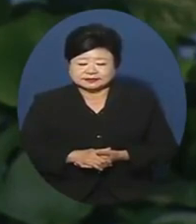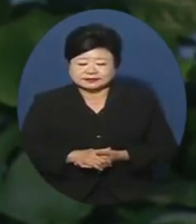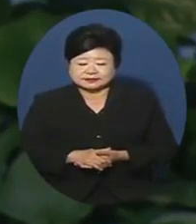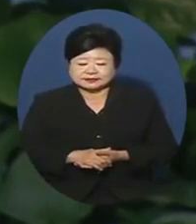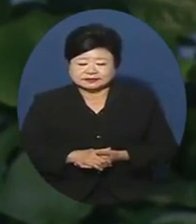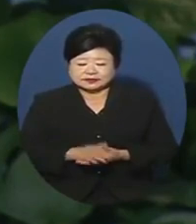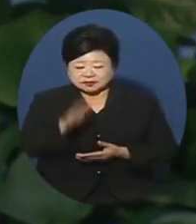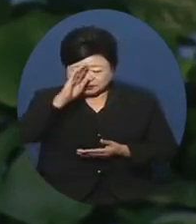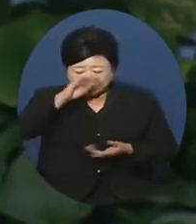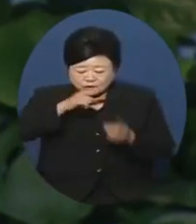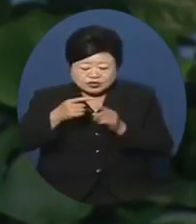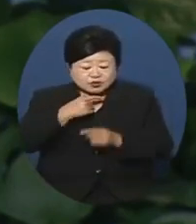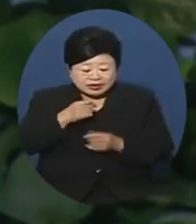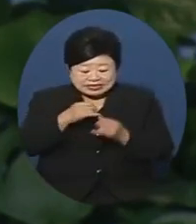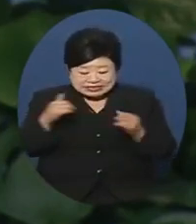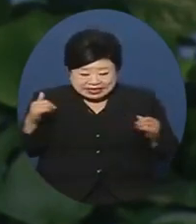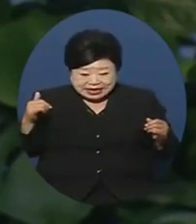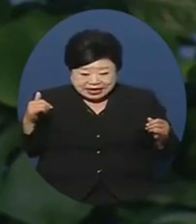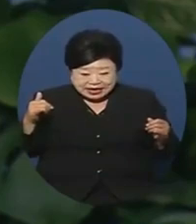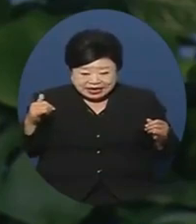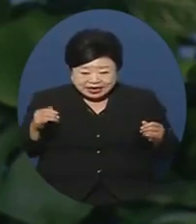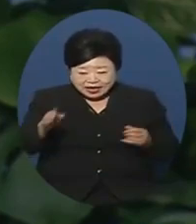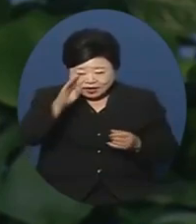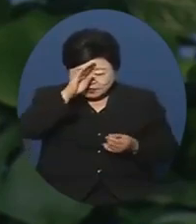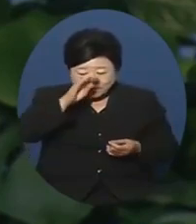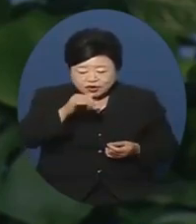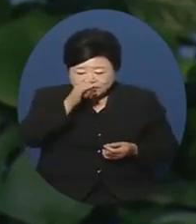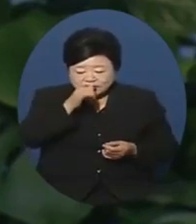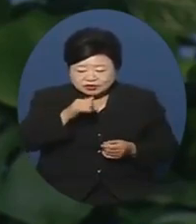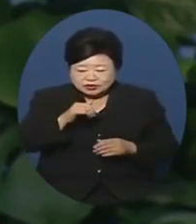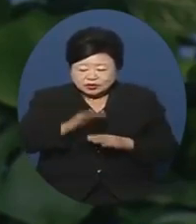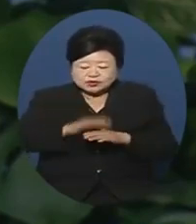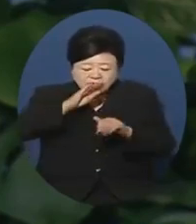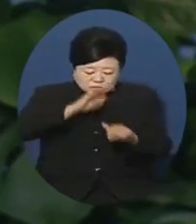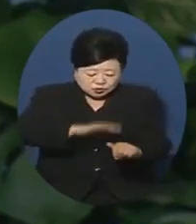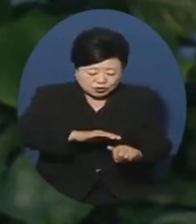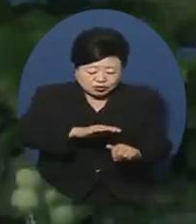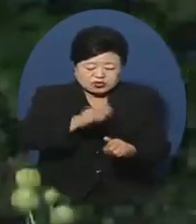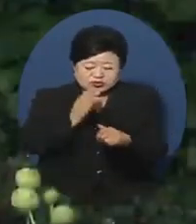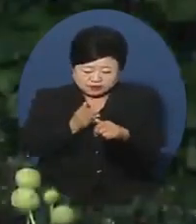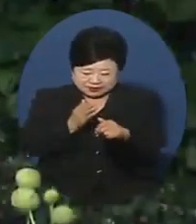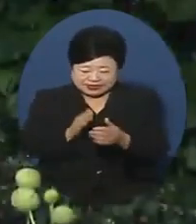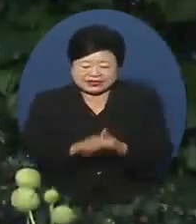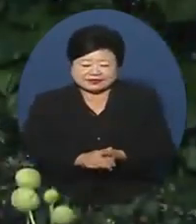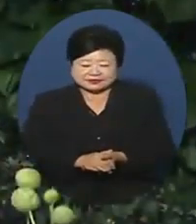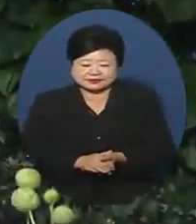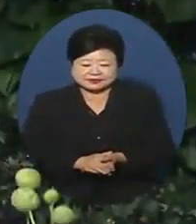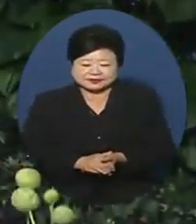병이 낫기를 원하는 사람 병인 곳에 손을 얹으십시오.